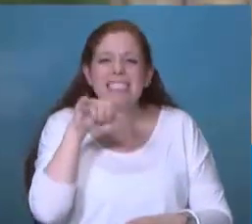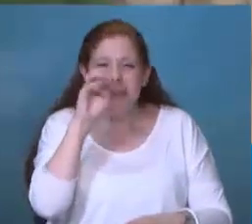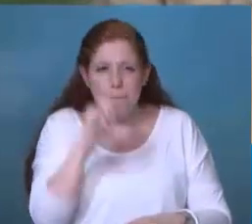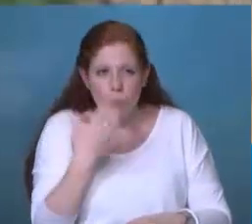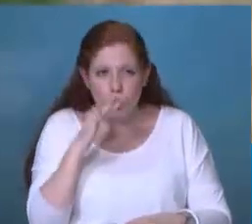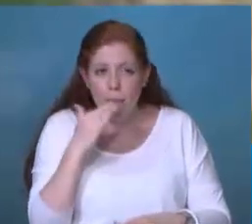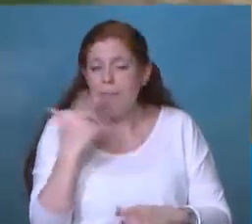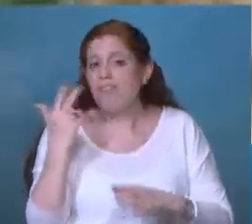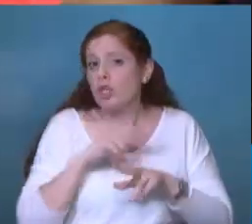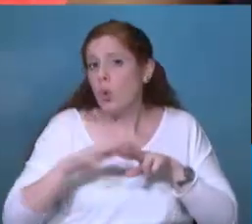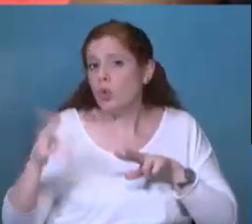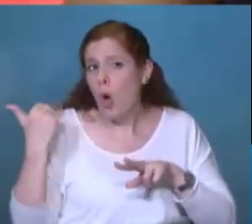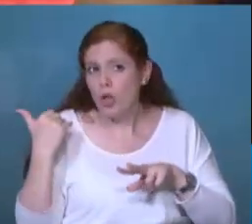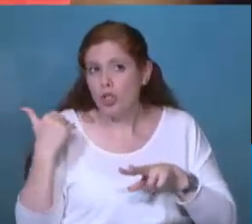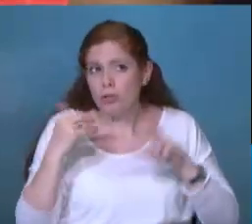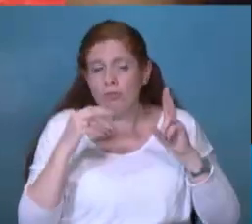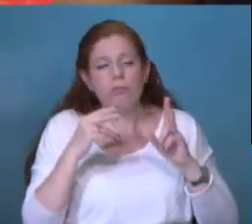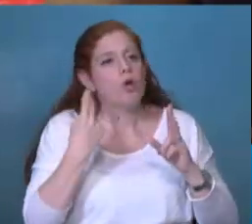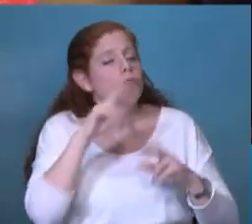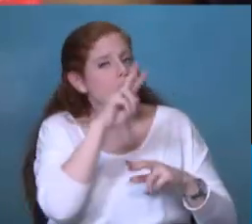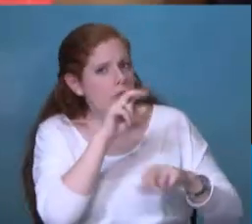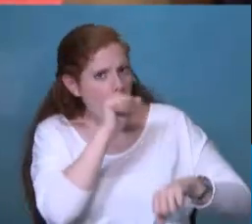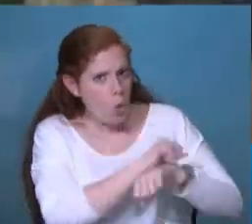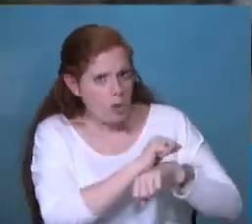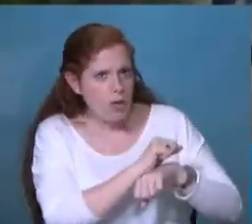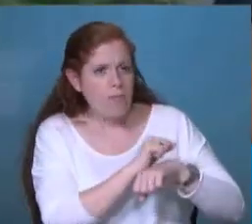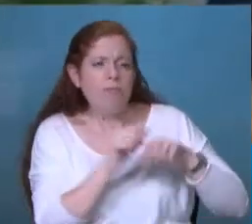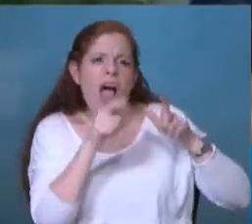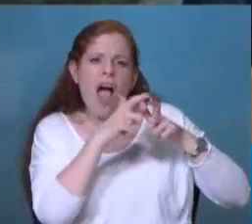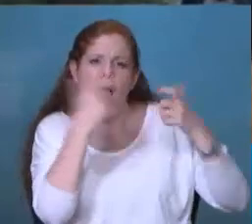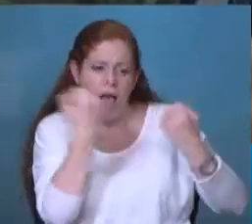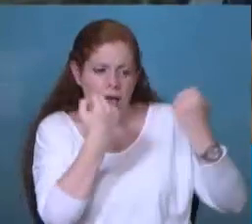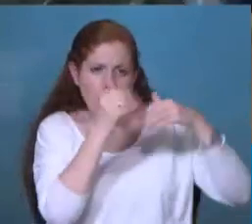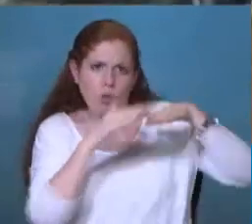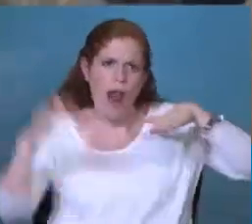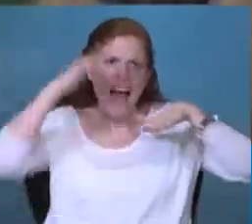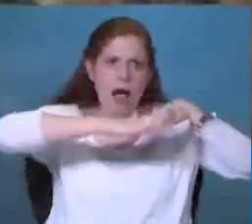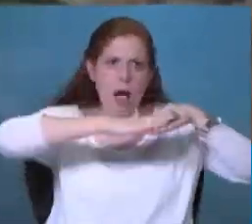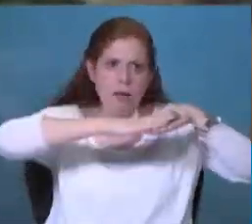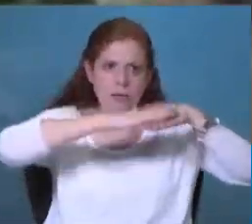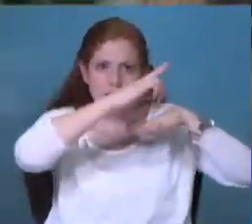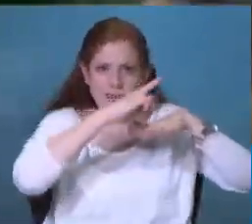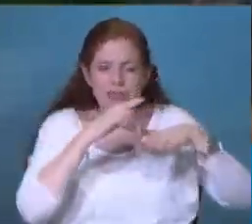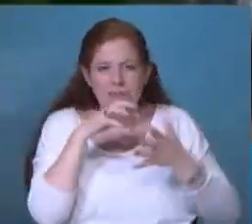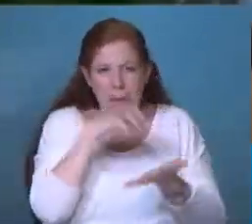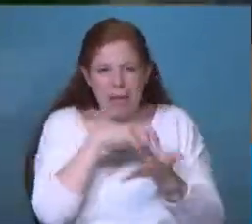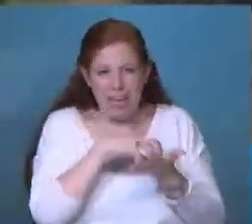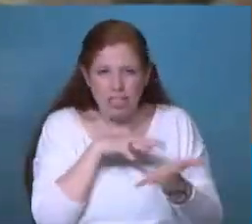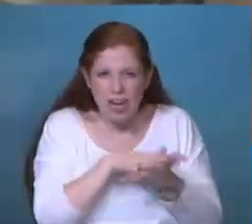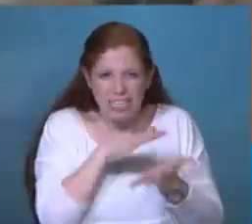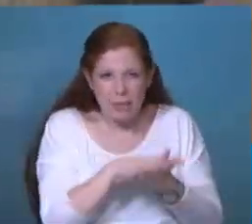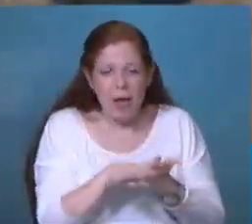לפני כ3 חודשים. היו שם 2 לכודים על הגגות של הרכבים, במרכז הזרימה. המטרה היא